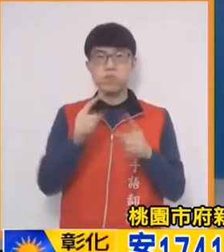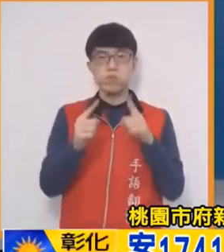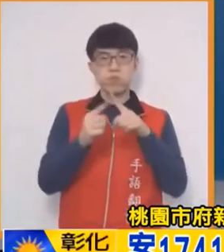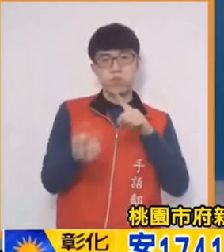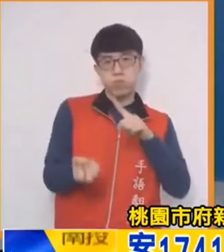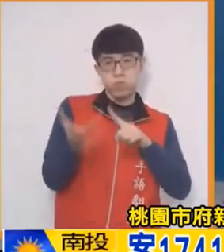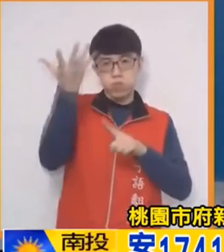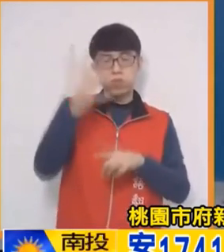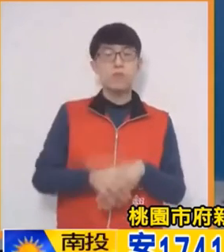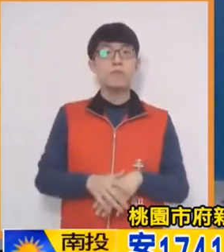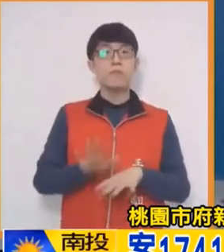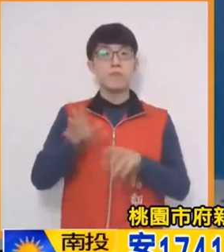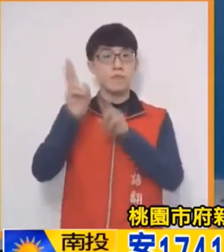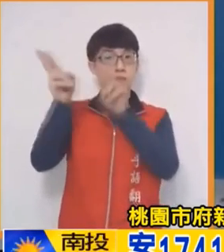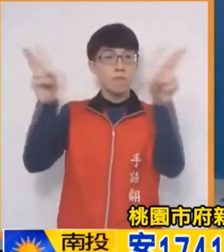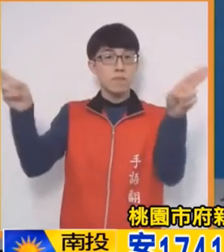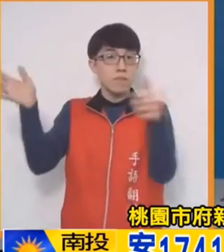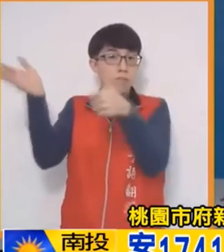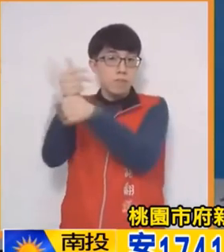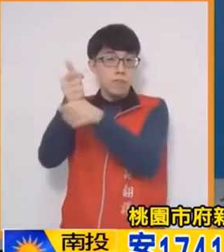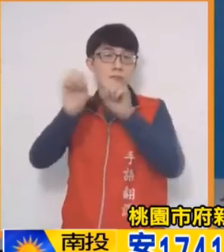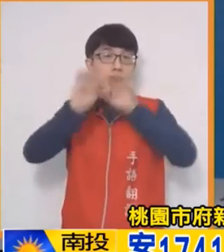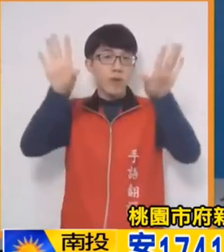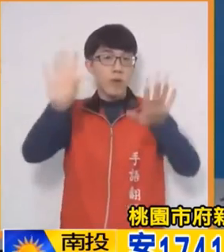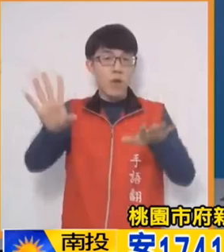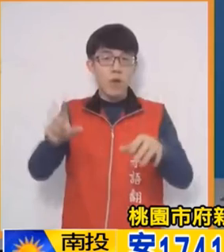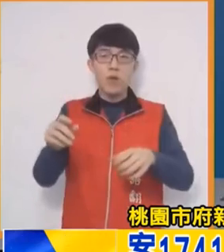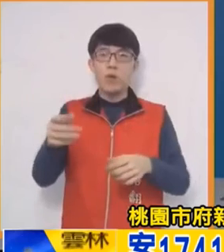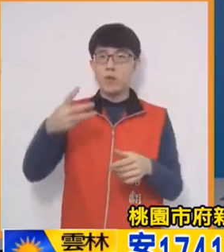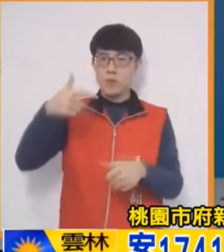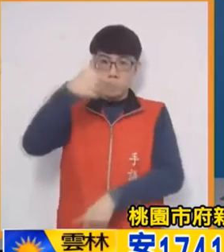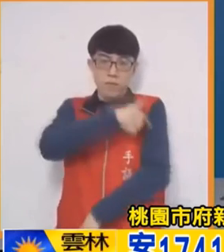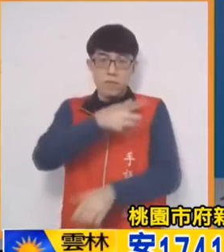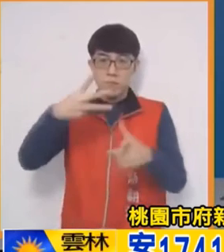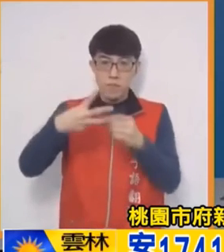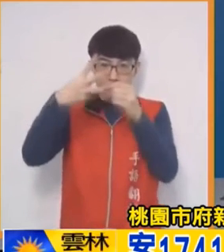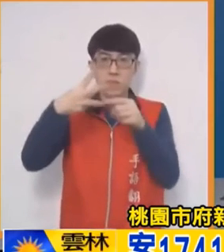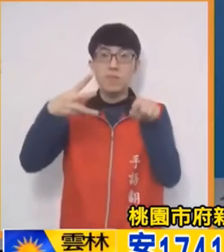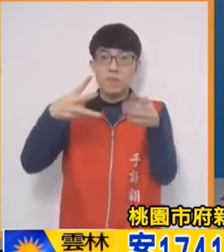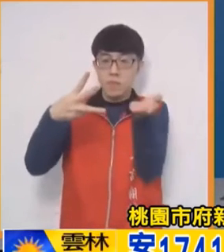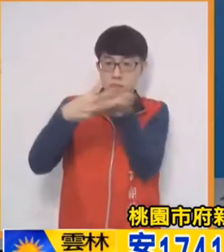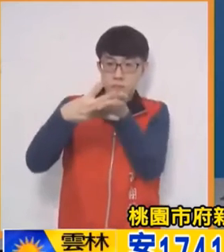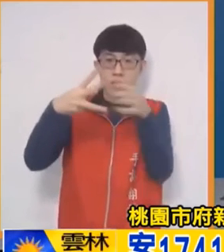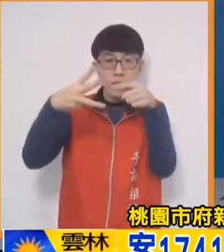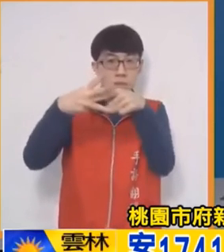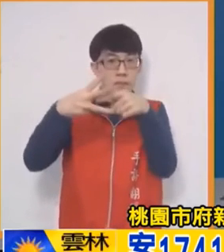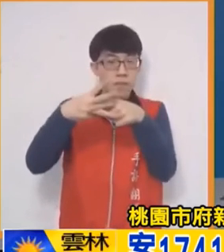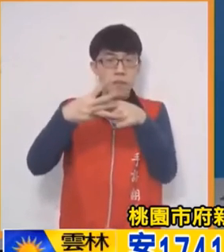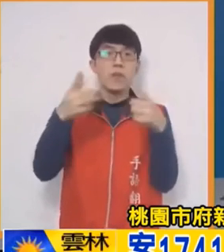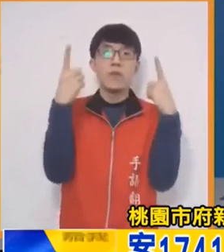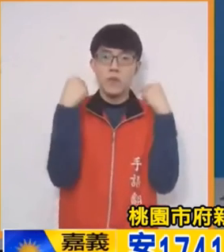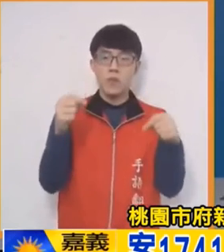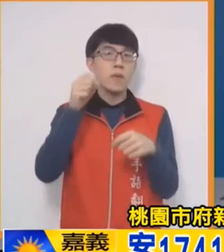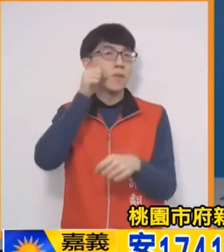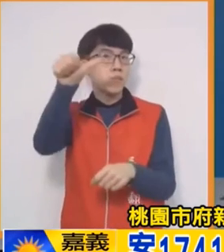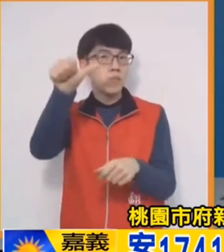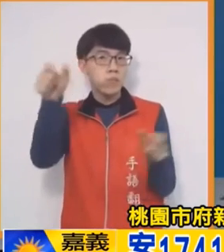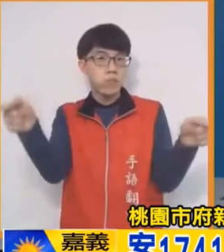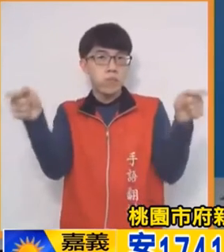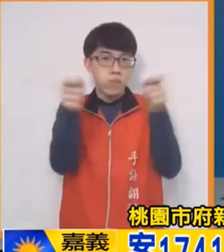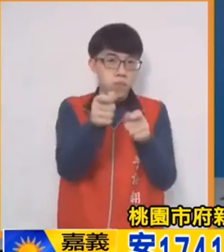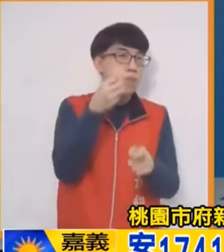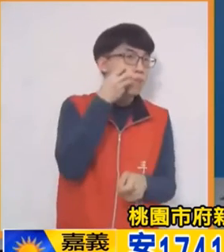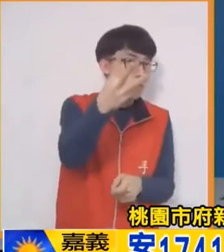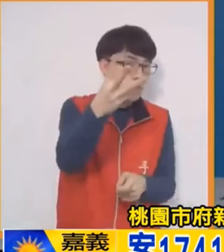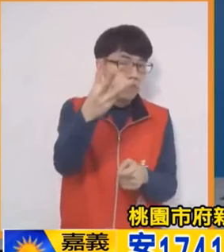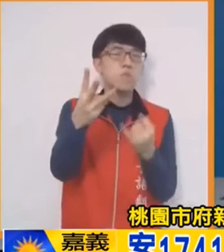心已经公告了疫苗追加剂呢间隔期已经缩短到12周。所以呢，接下来呢，希望市民朋友